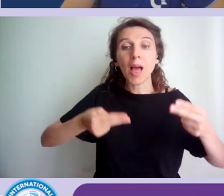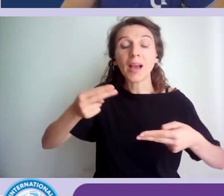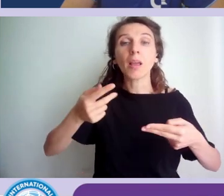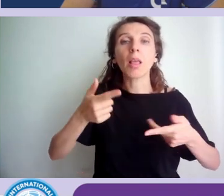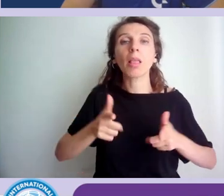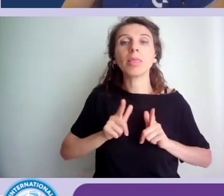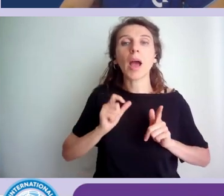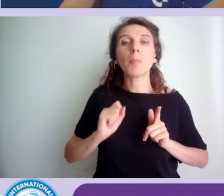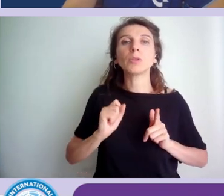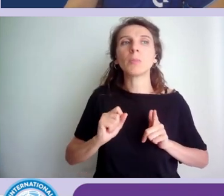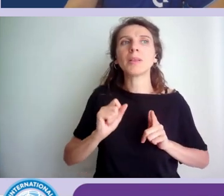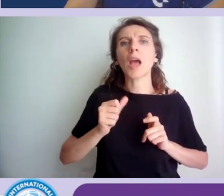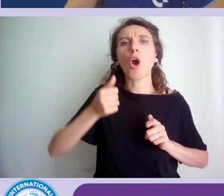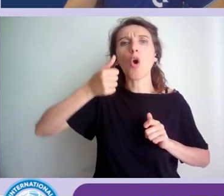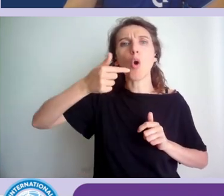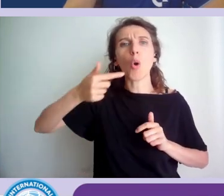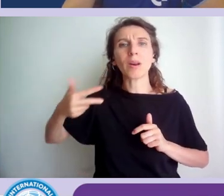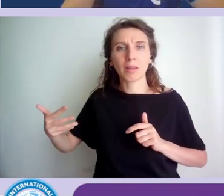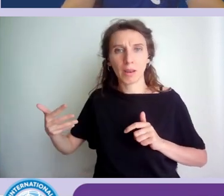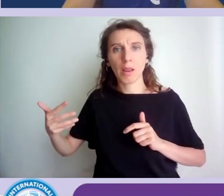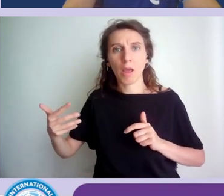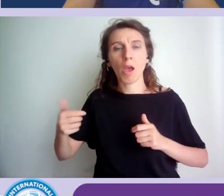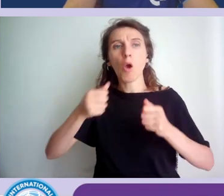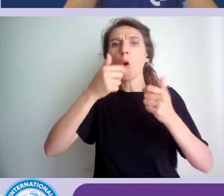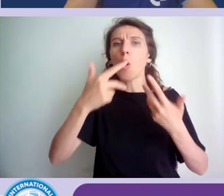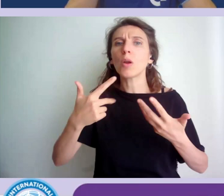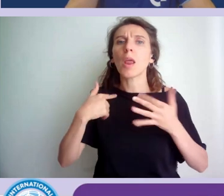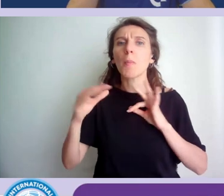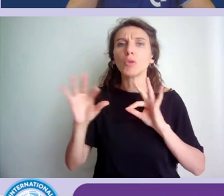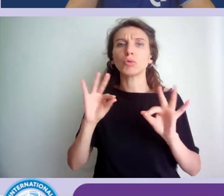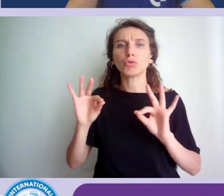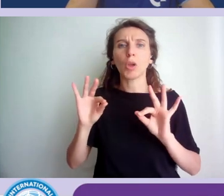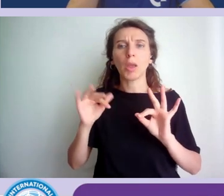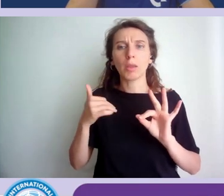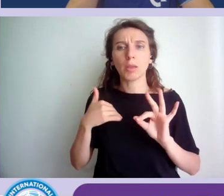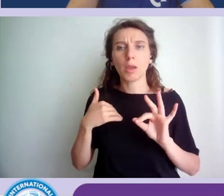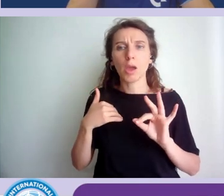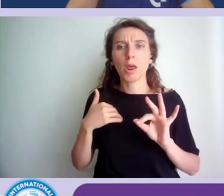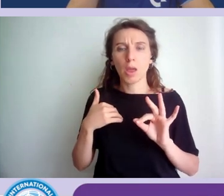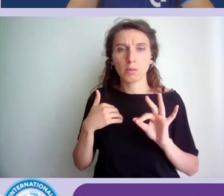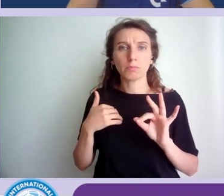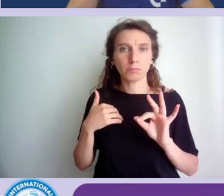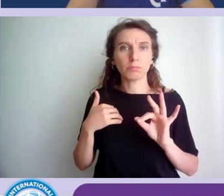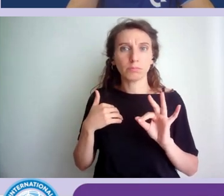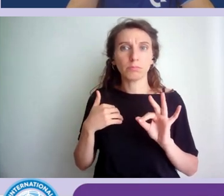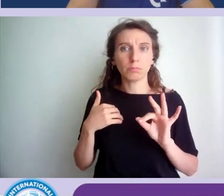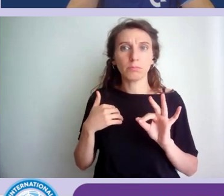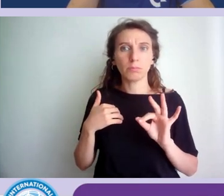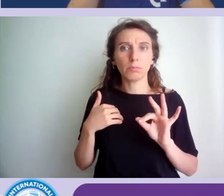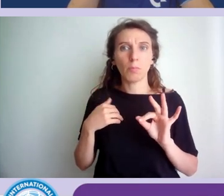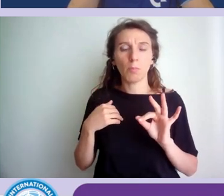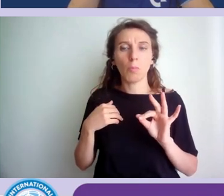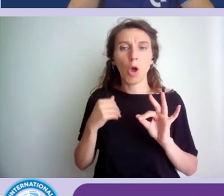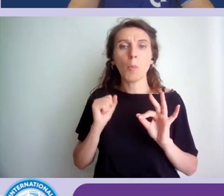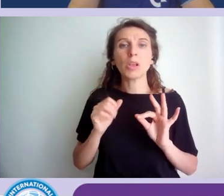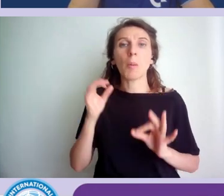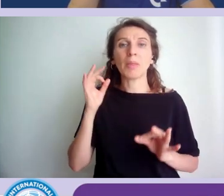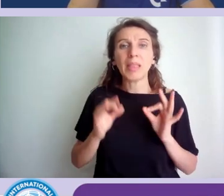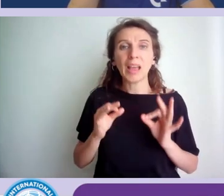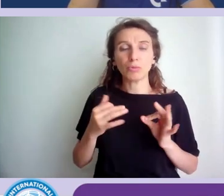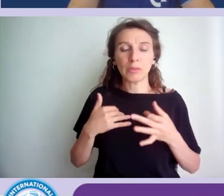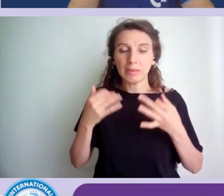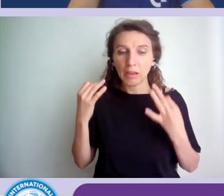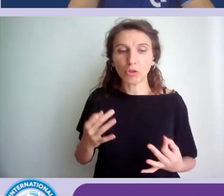determinare quest'ordine del Focus in base a come pensiamo debba